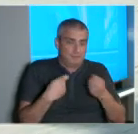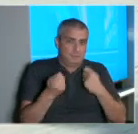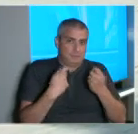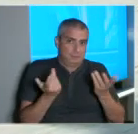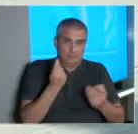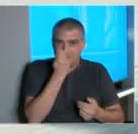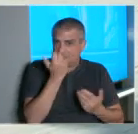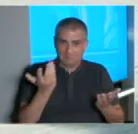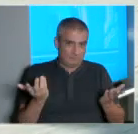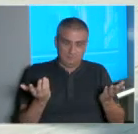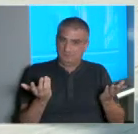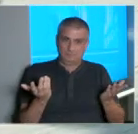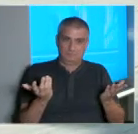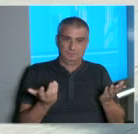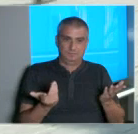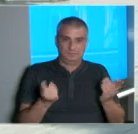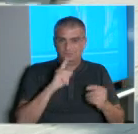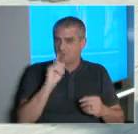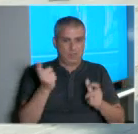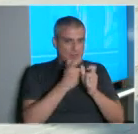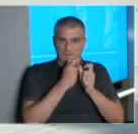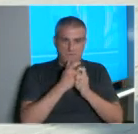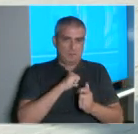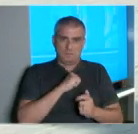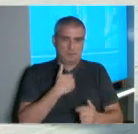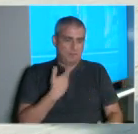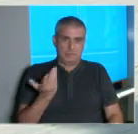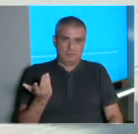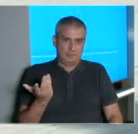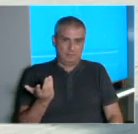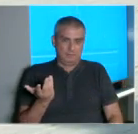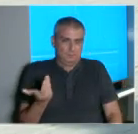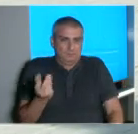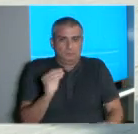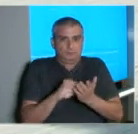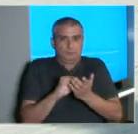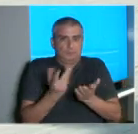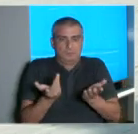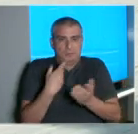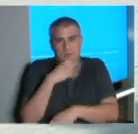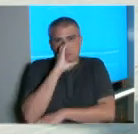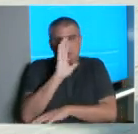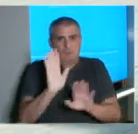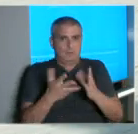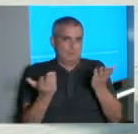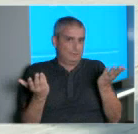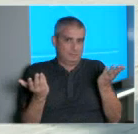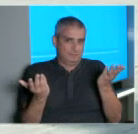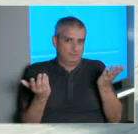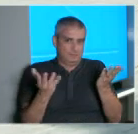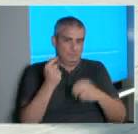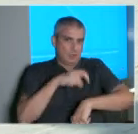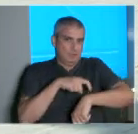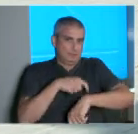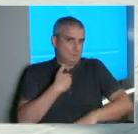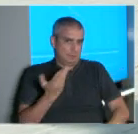בזבוז גם כסף, שלא כל המפלגות מעניין אותי. אז למה אני צריך לראות אותם בטלוויזיה? שזה גם לוקח לי